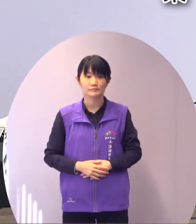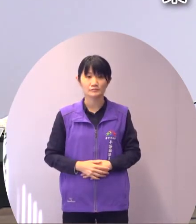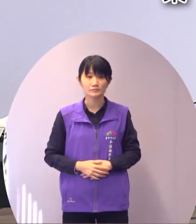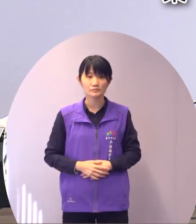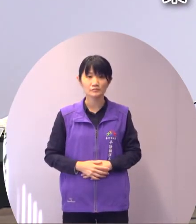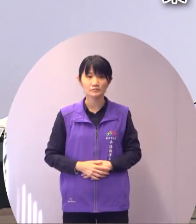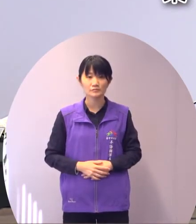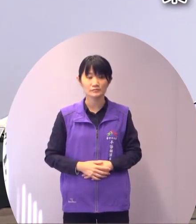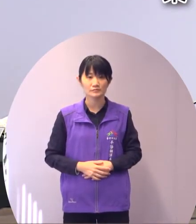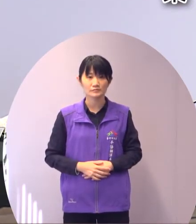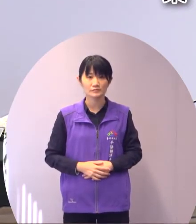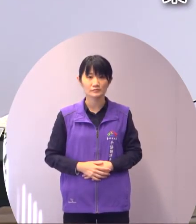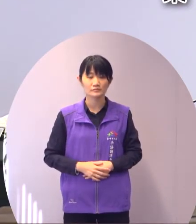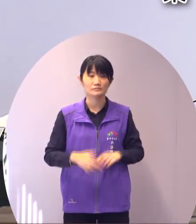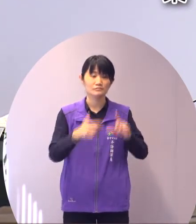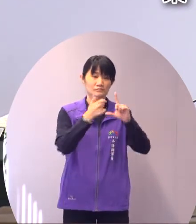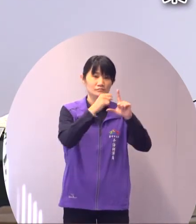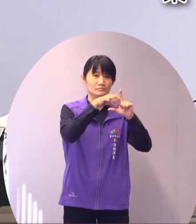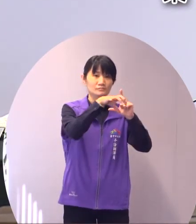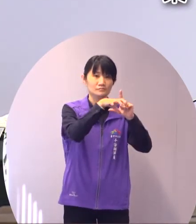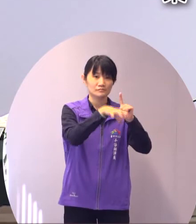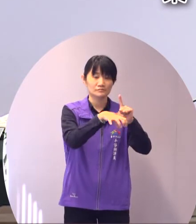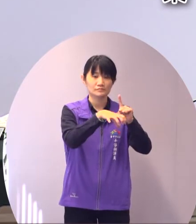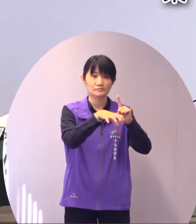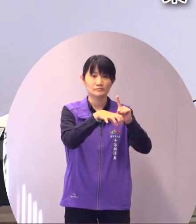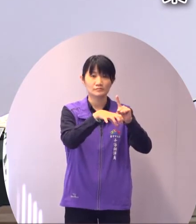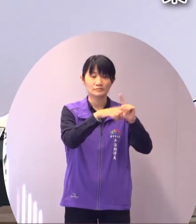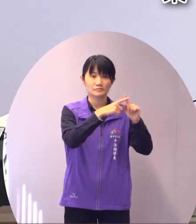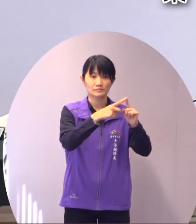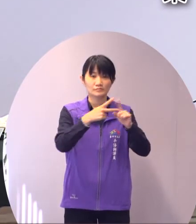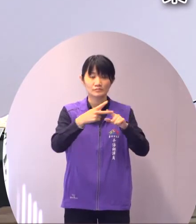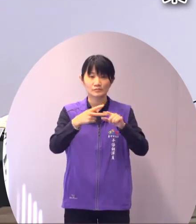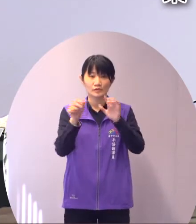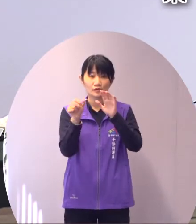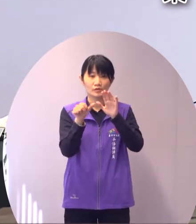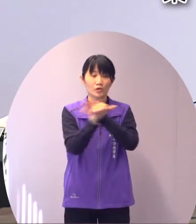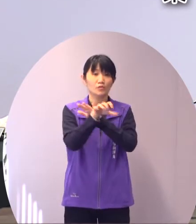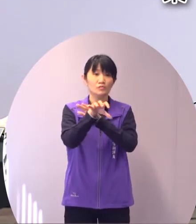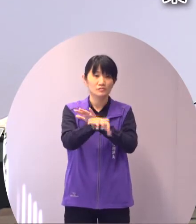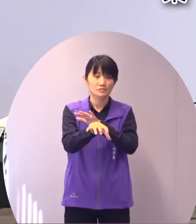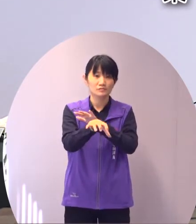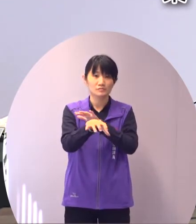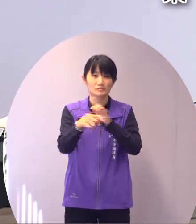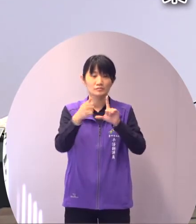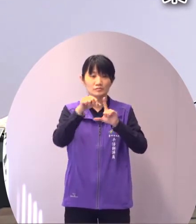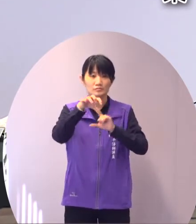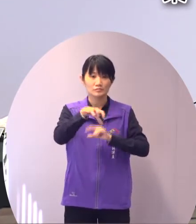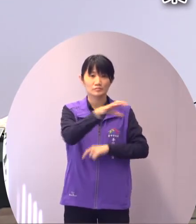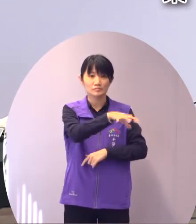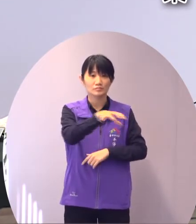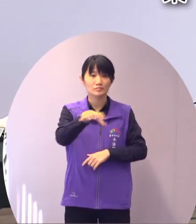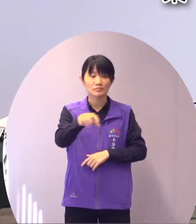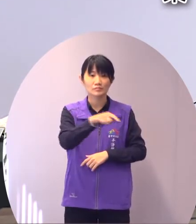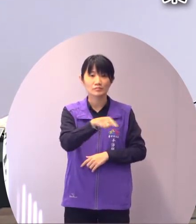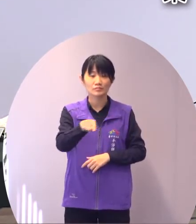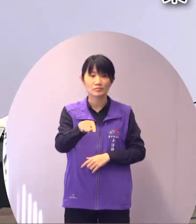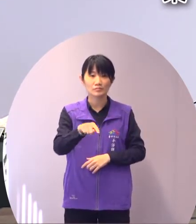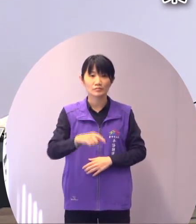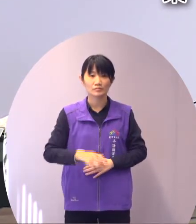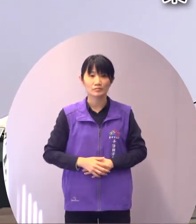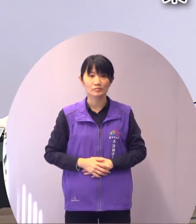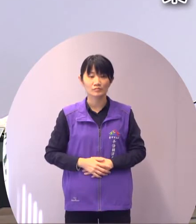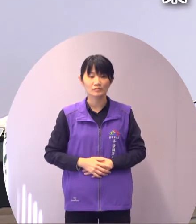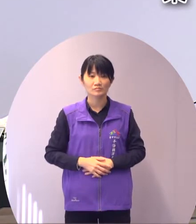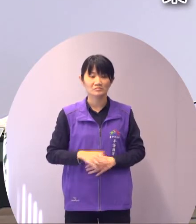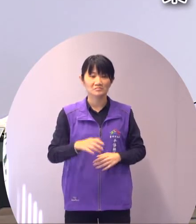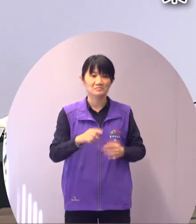这个乌日区公所还有后里区公所表现的比较这个不